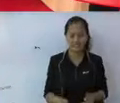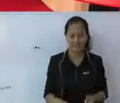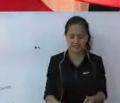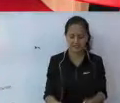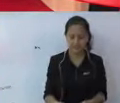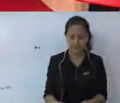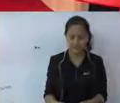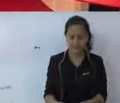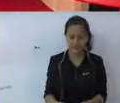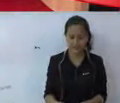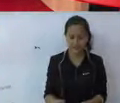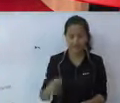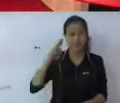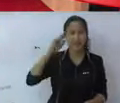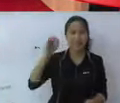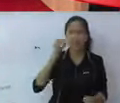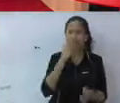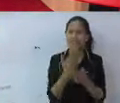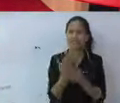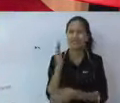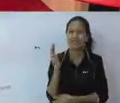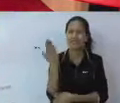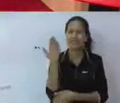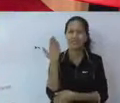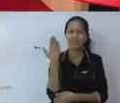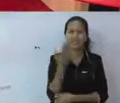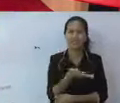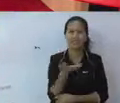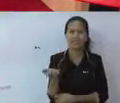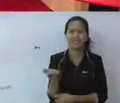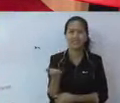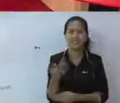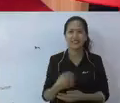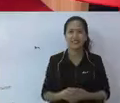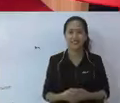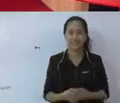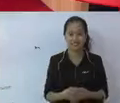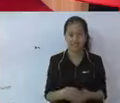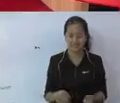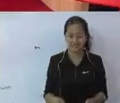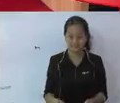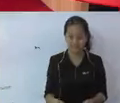Magandang umaga po sa inyo lahat at parang dumilim ako.